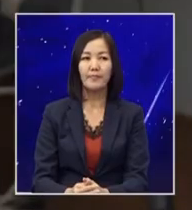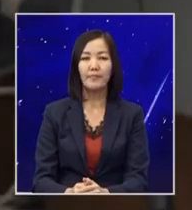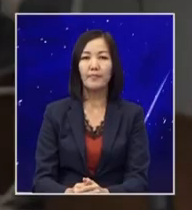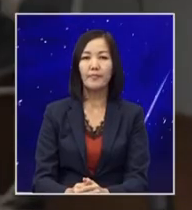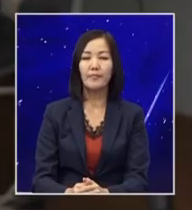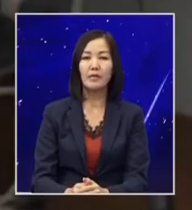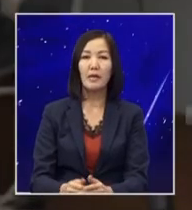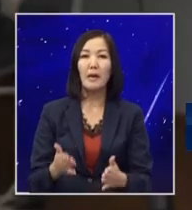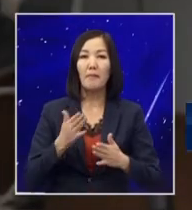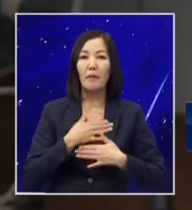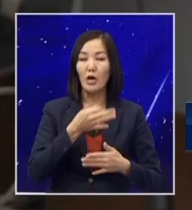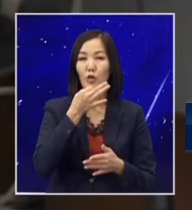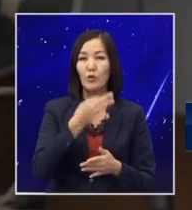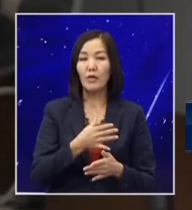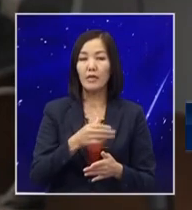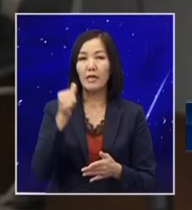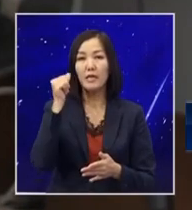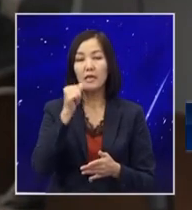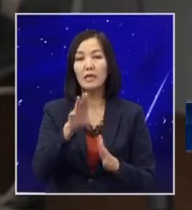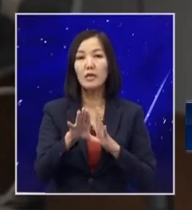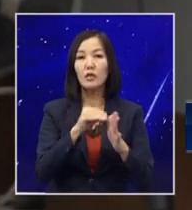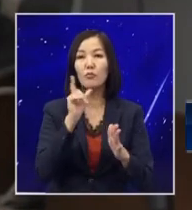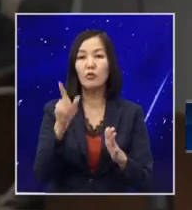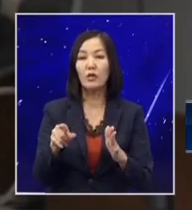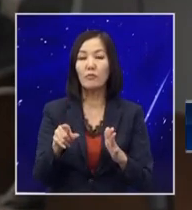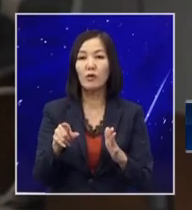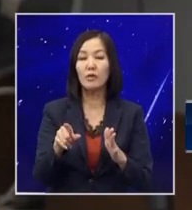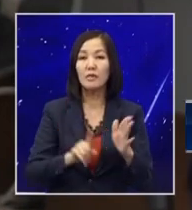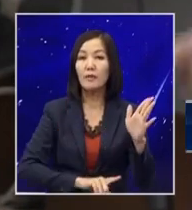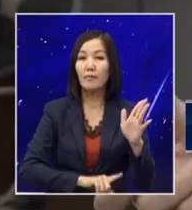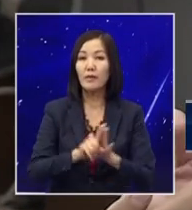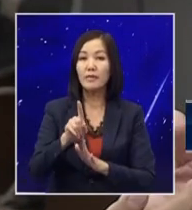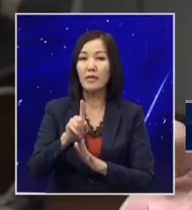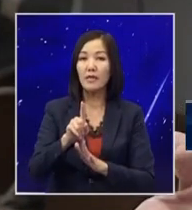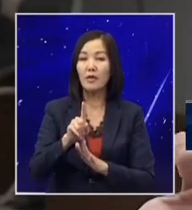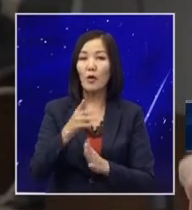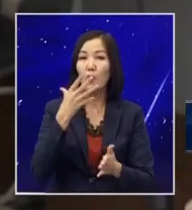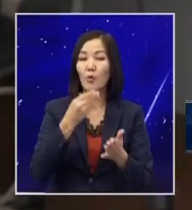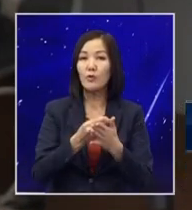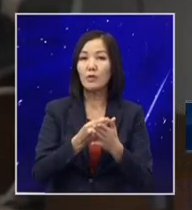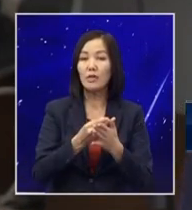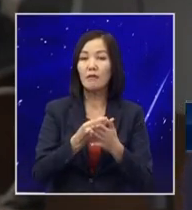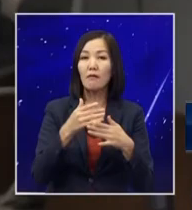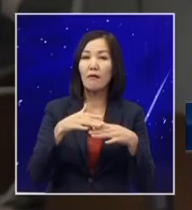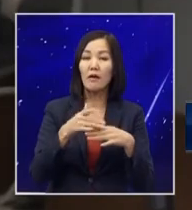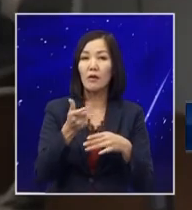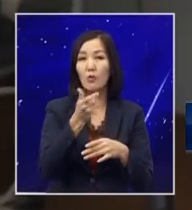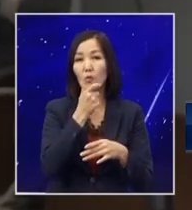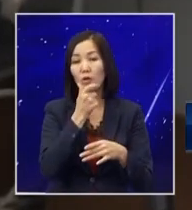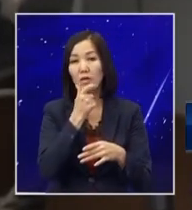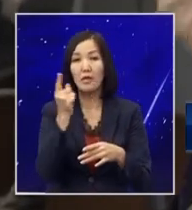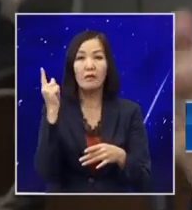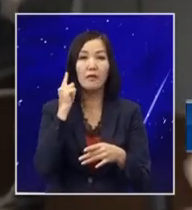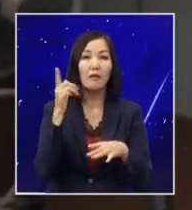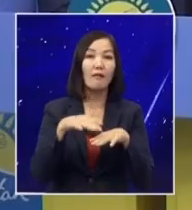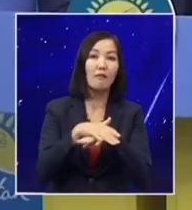Маған өте ұнады. Ертең сіздер депутат болғанда у вас появится аудитория. И вас будет, сізді уже